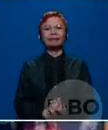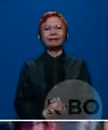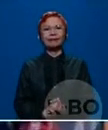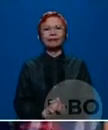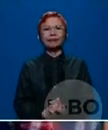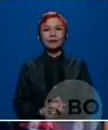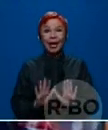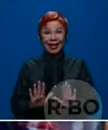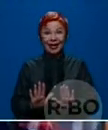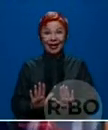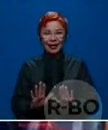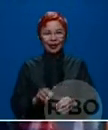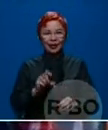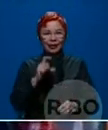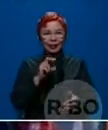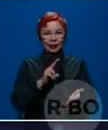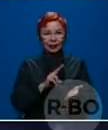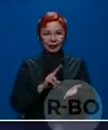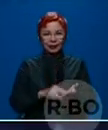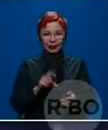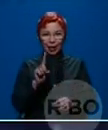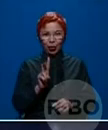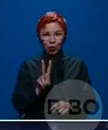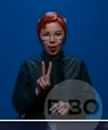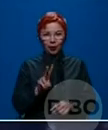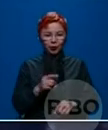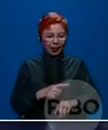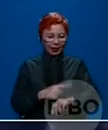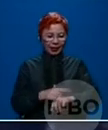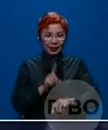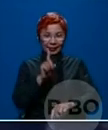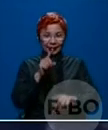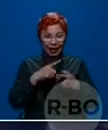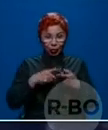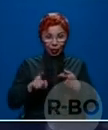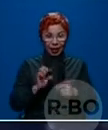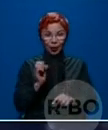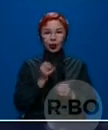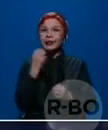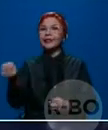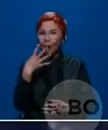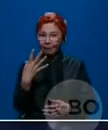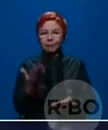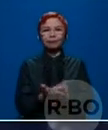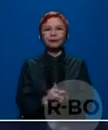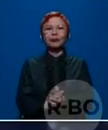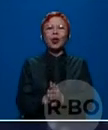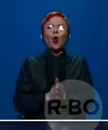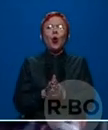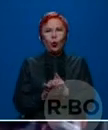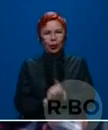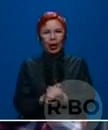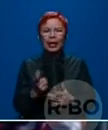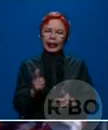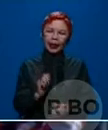ditahan dulu paslon 2 anda memiliki waktu 1 Seteng menit untuk menjawab pertanyaan tersebut silakan ya